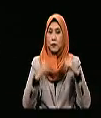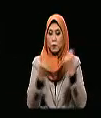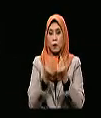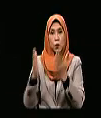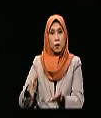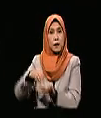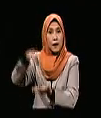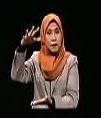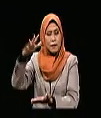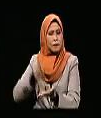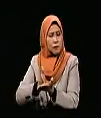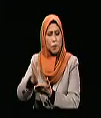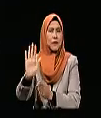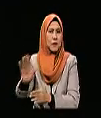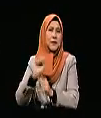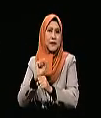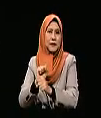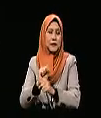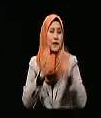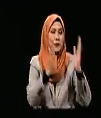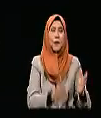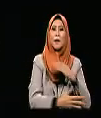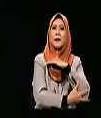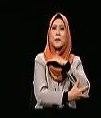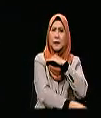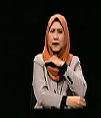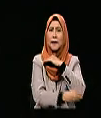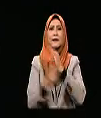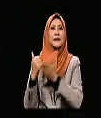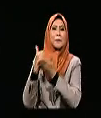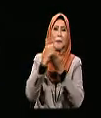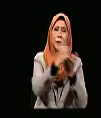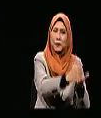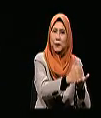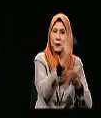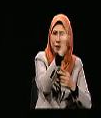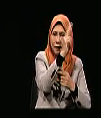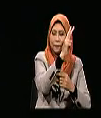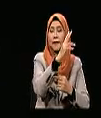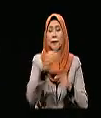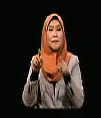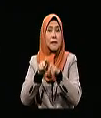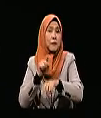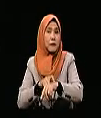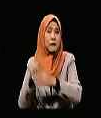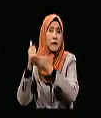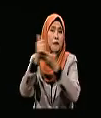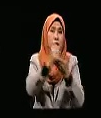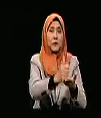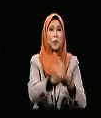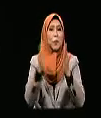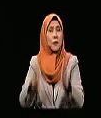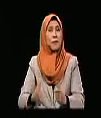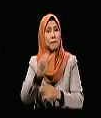orang kaya meneruskan kerja mereka, yang orang miskin dibantu, bukan saja dibantu oleh pihak kerajaan tetapi dibantu oleh